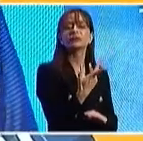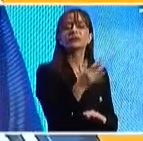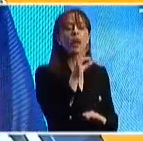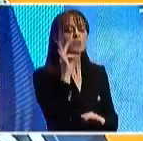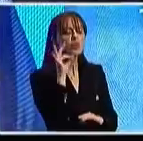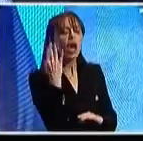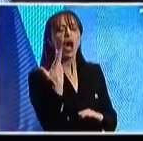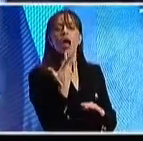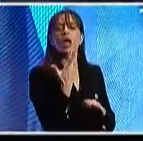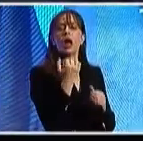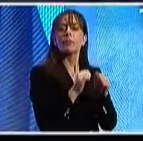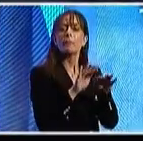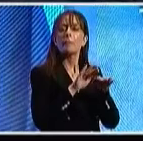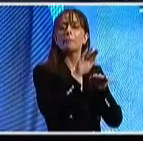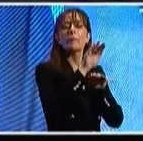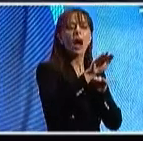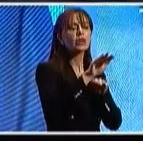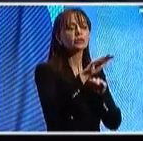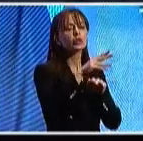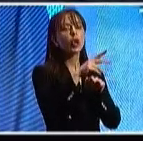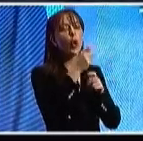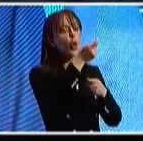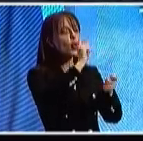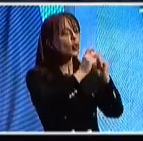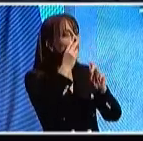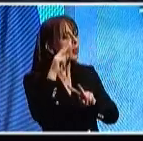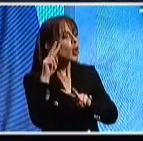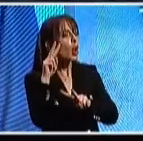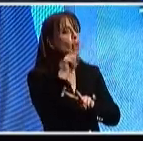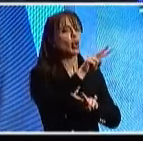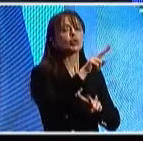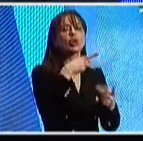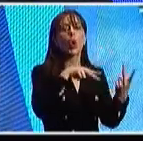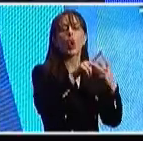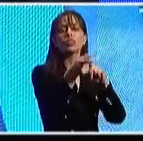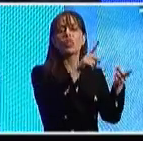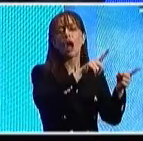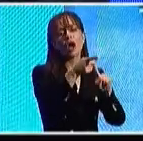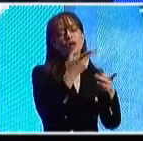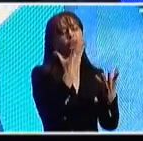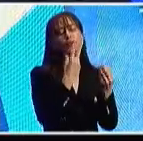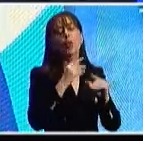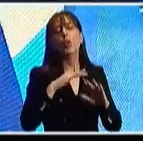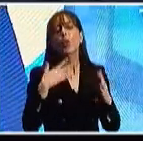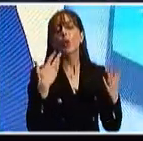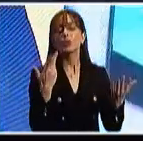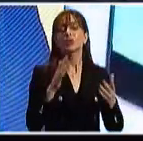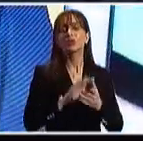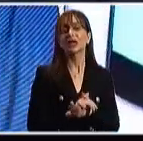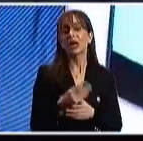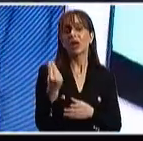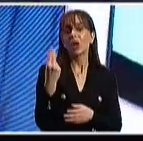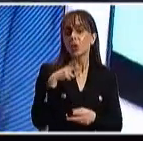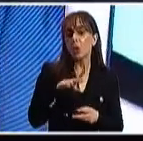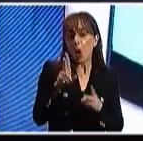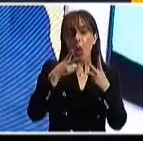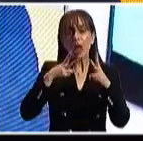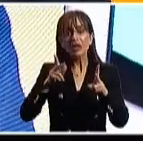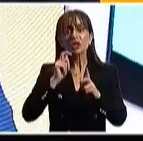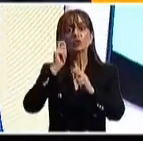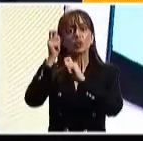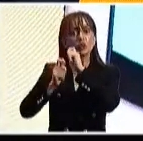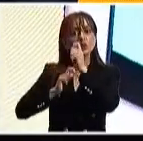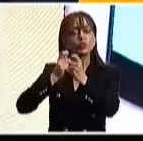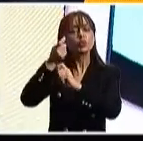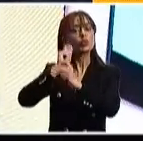otoparkı bu uygulamadan öğrenecek ve yol tarifini alabileceksiniz. Yine yol açık uygulamasıyla bulunduğunuz konumdan